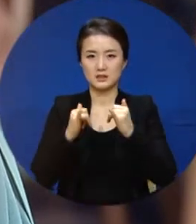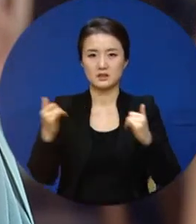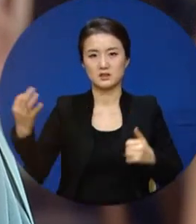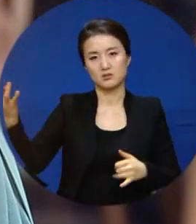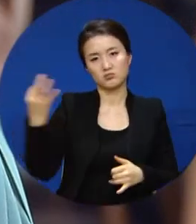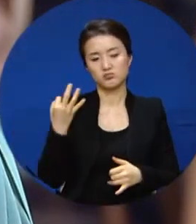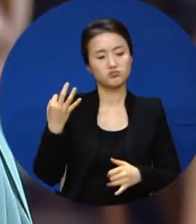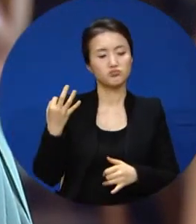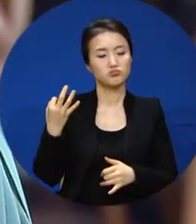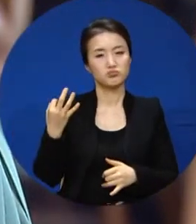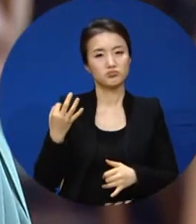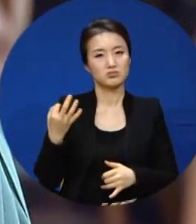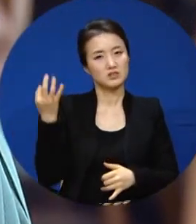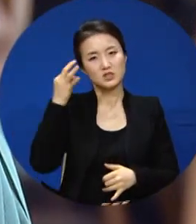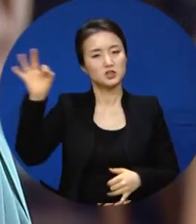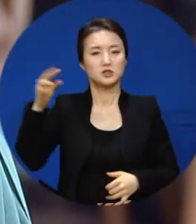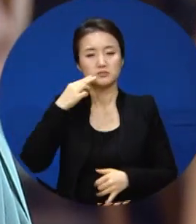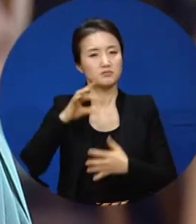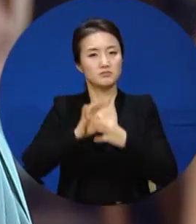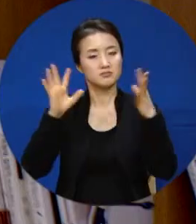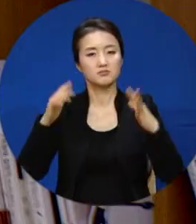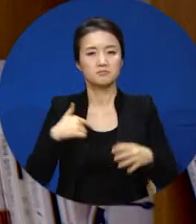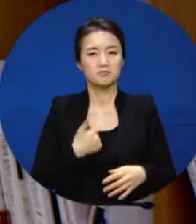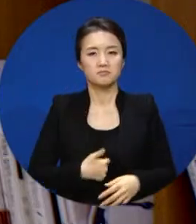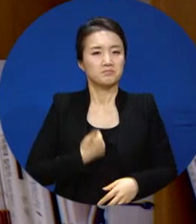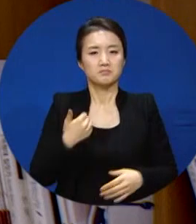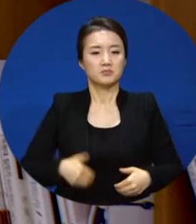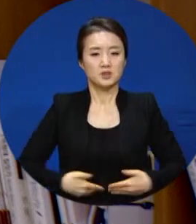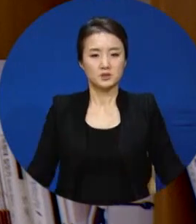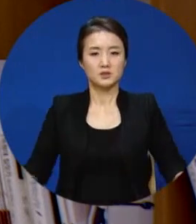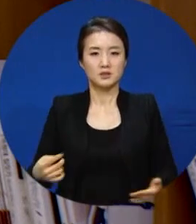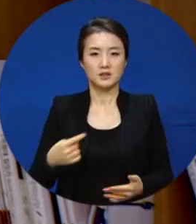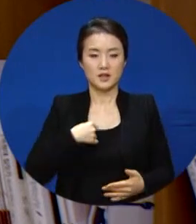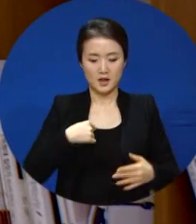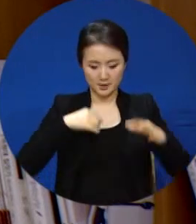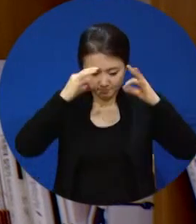않아도 노여워 하지 말아야 돼 중요한 건 누구의 나야 남의 아니야